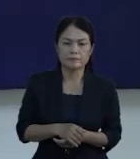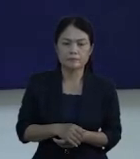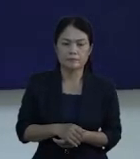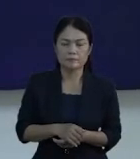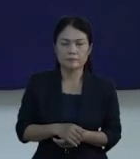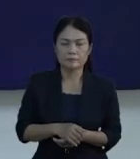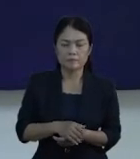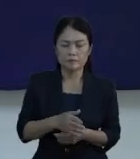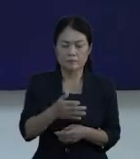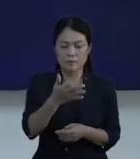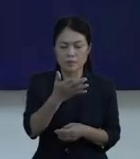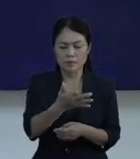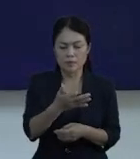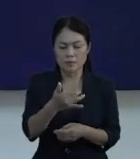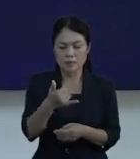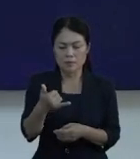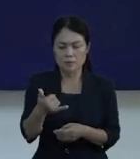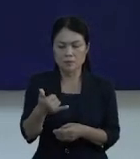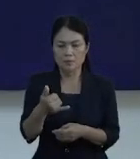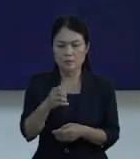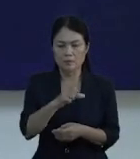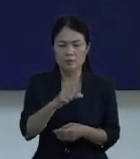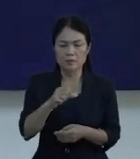pram bay liên pram mùi xe nè con nè và